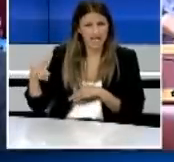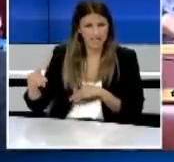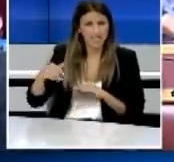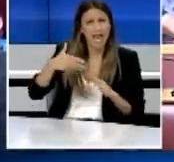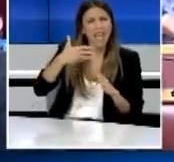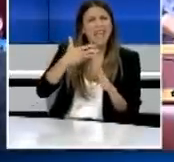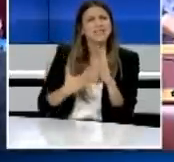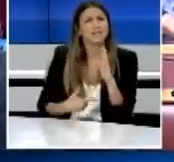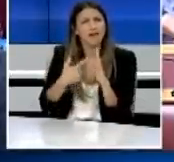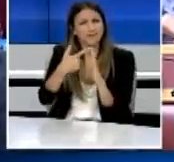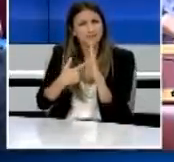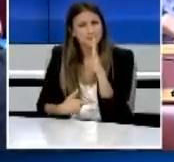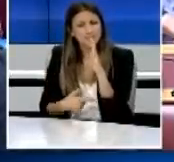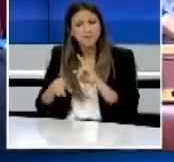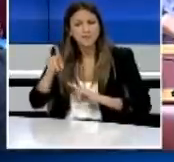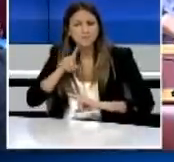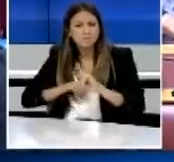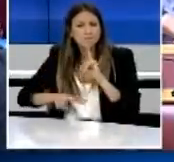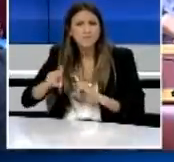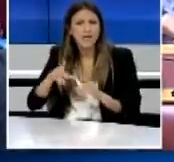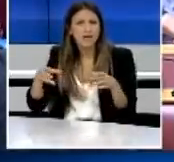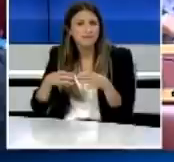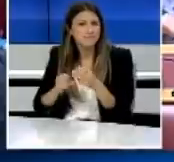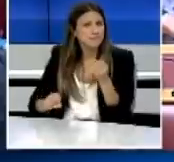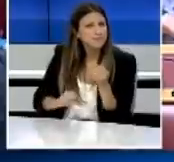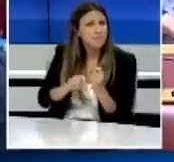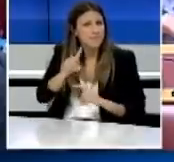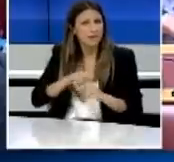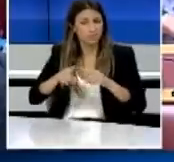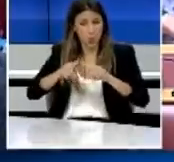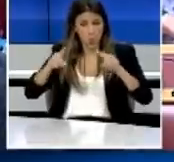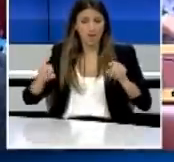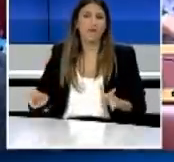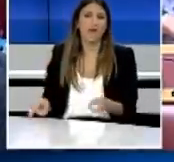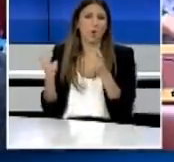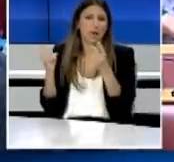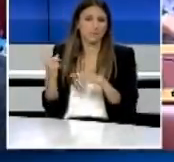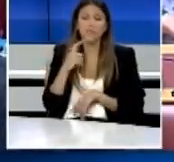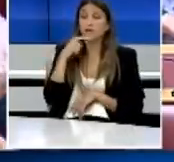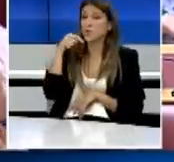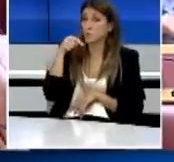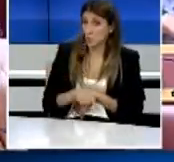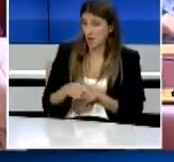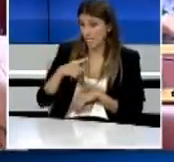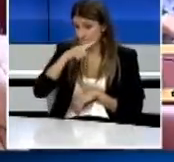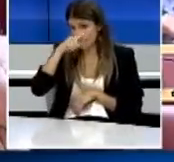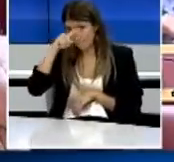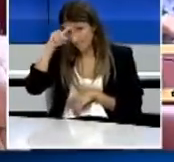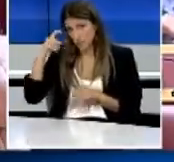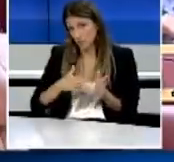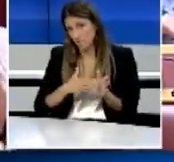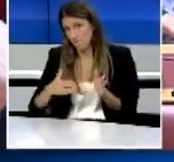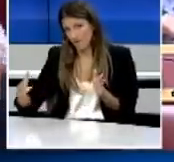λίστα Πέτσα. Όλα αυτά επιλέγετε όχι απλά να κάνετε τον συνήγορο του κ.